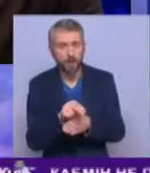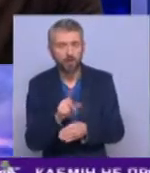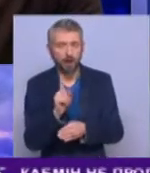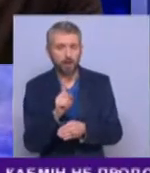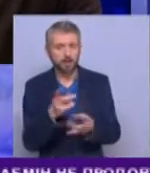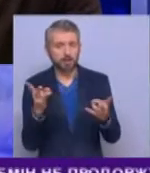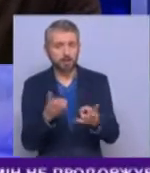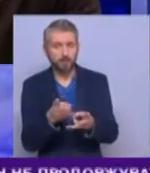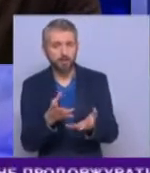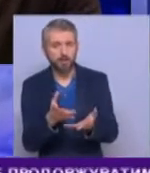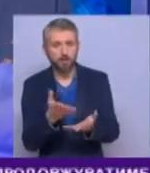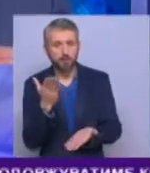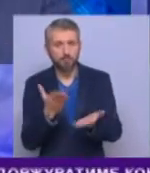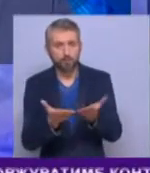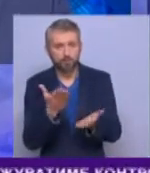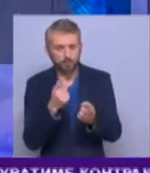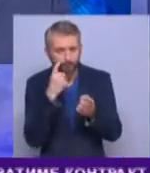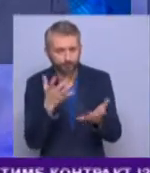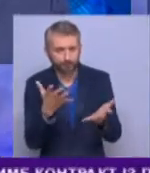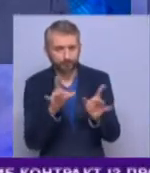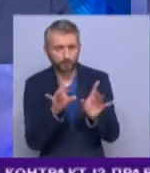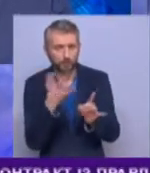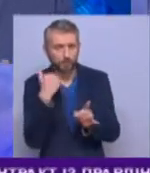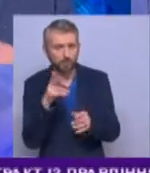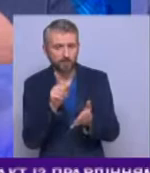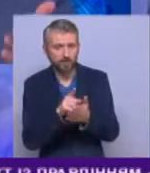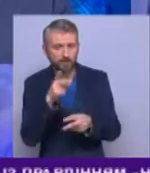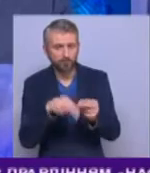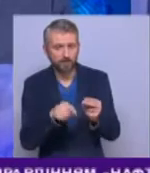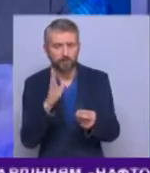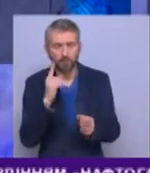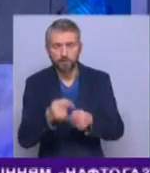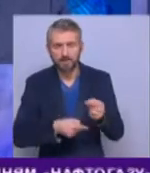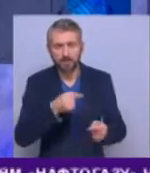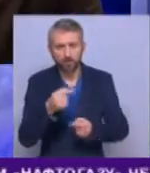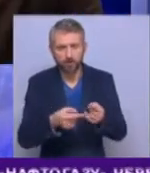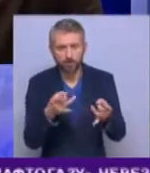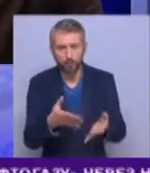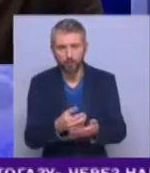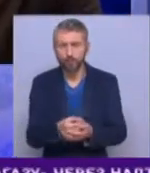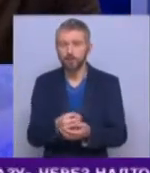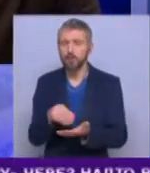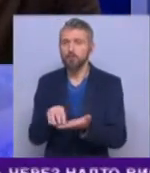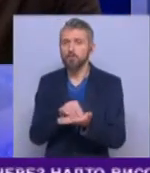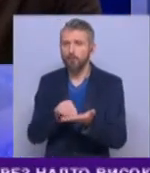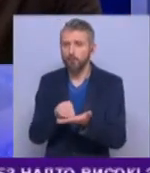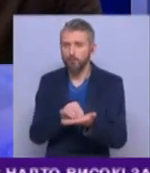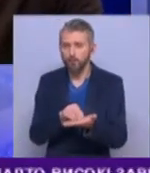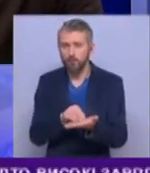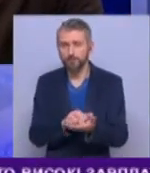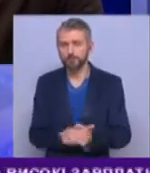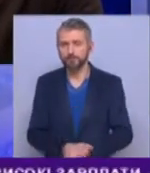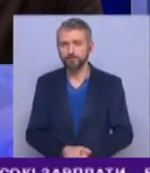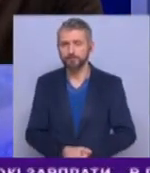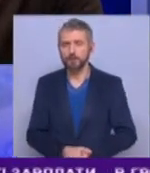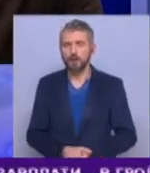якби треба поставити, можливо, рамки, коли цей процес повинен закінчитися, знаєте, бо він буде безкінечний просто. Ще раз повторюю. Значить, одні вас почують, інші